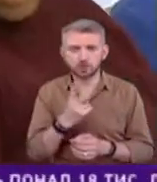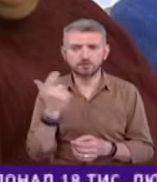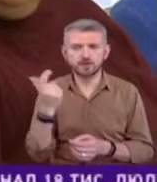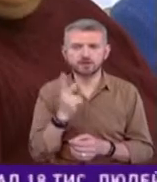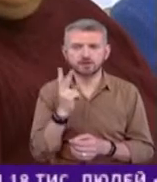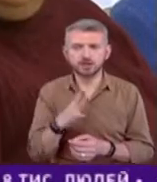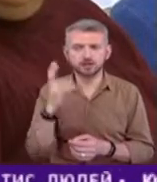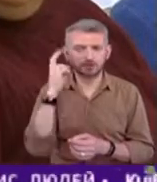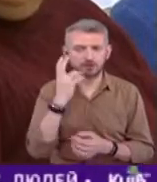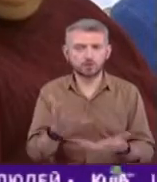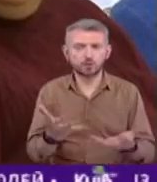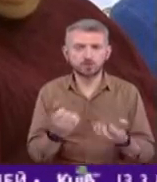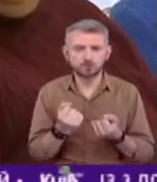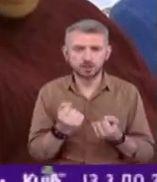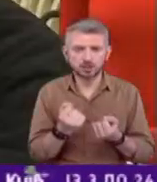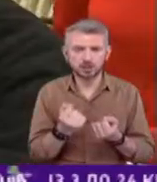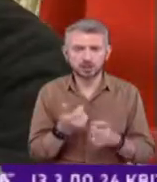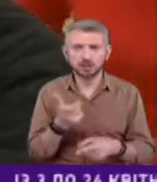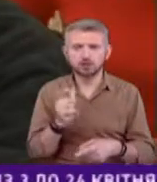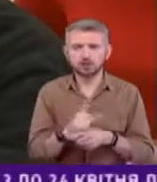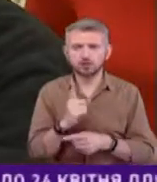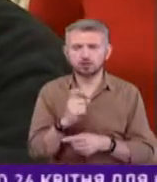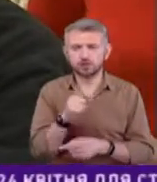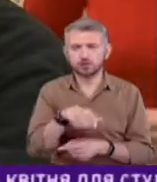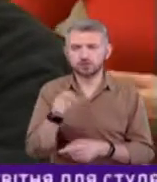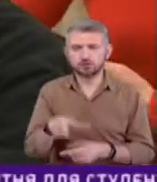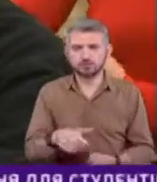квартир у столиці отримали більше сотні осіб.